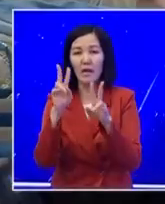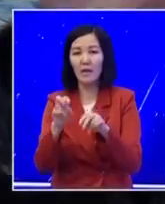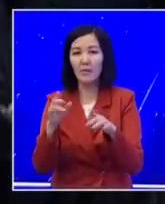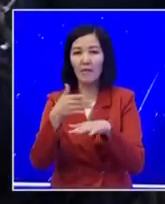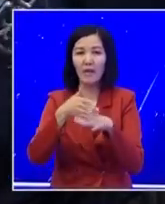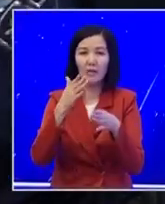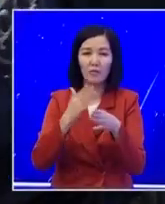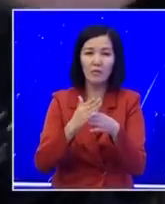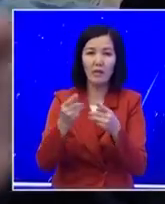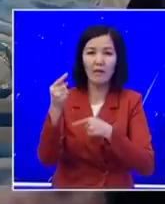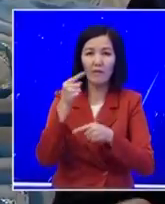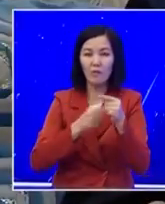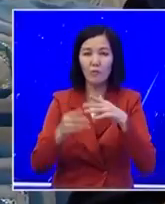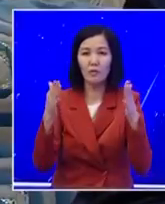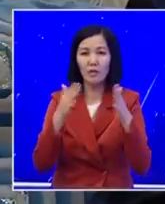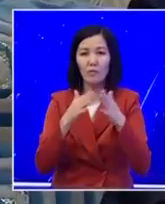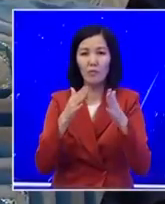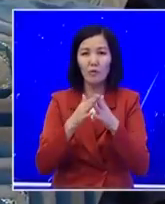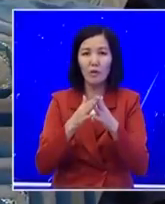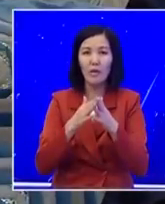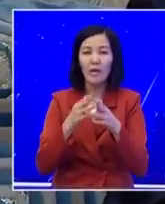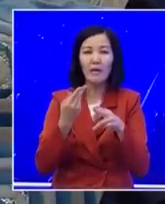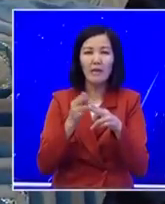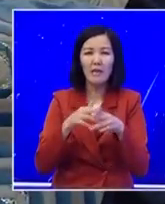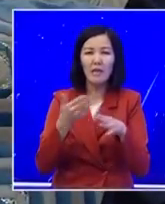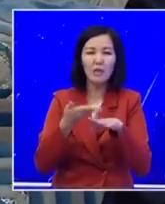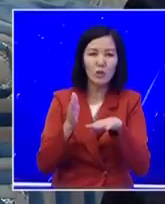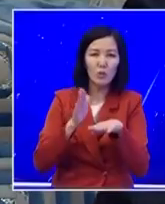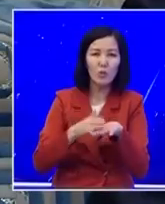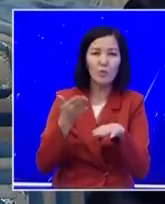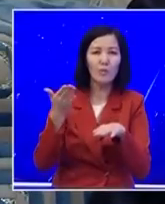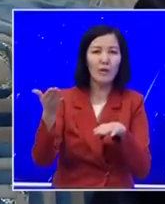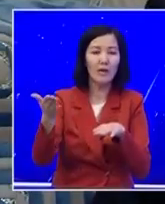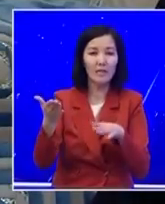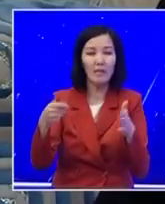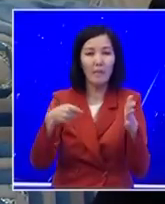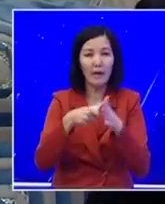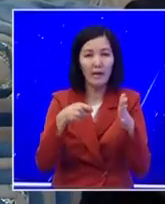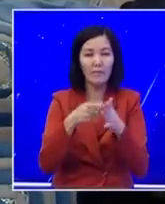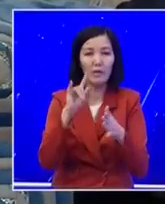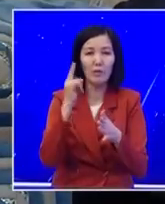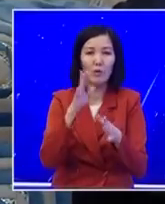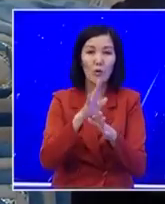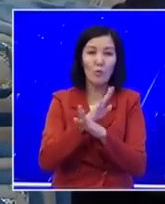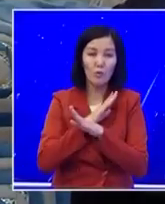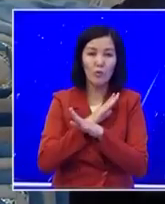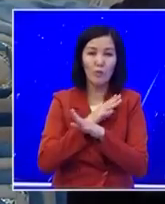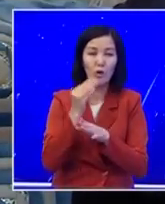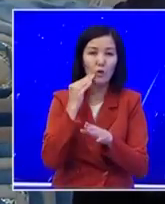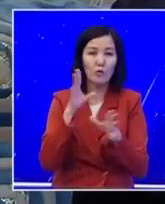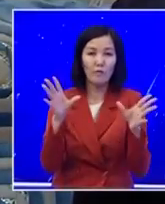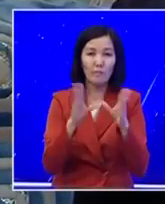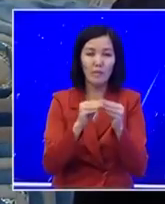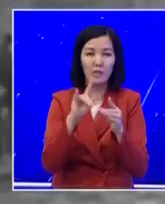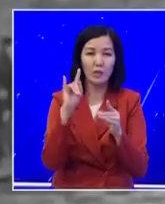еды. Когда она вернулась домой, то едва протянула руку с кусочком хлеба к губам своего малыша, как он умер. Тетя умерла вместе с